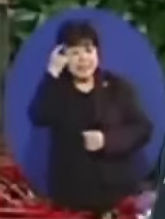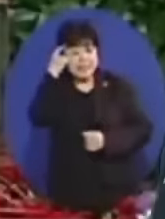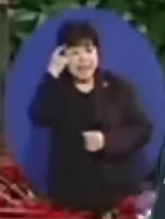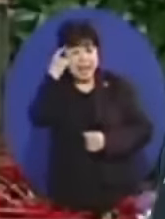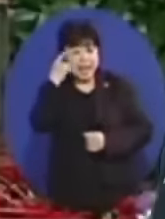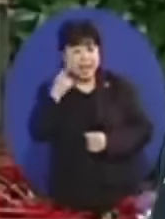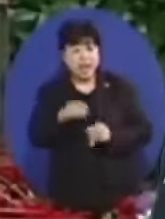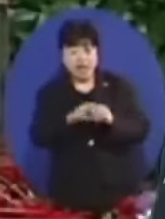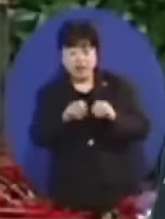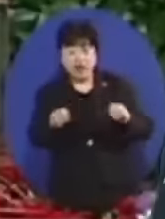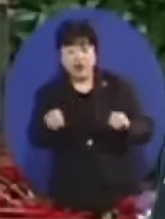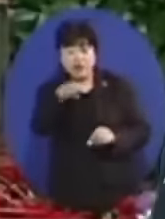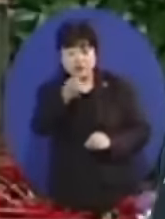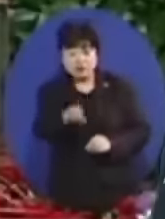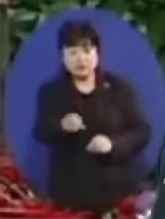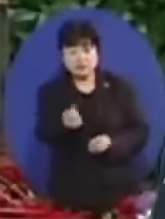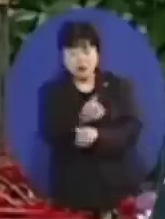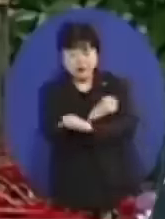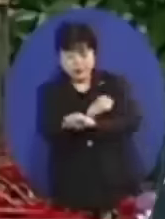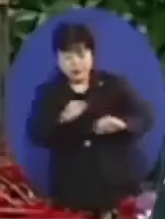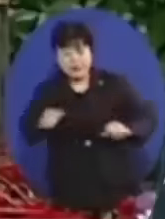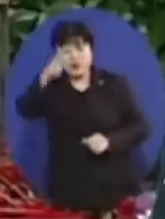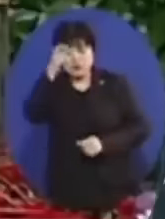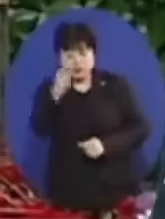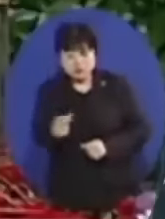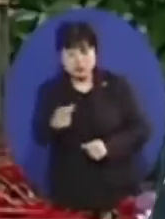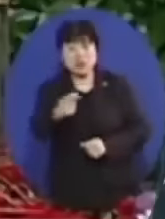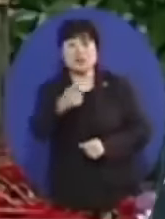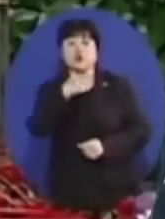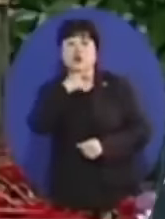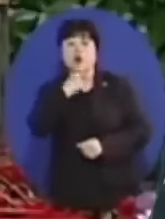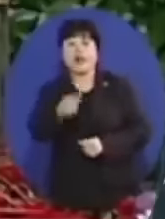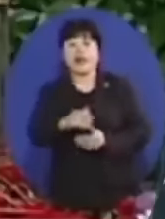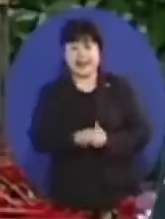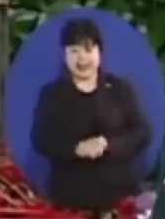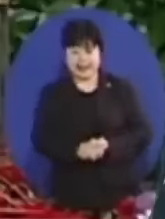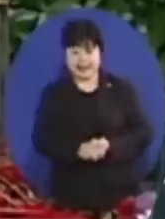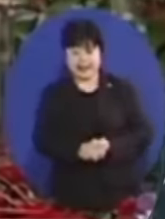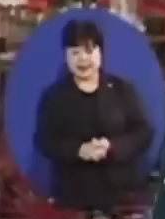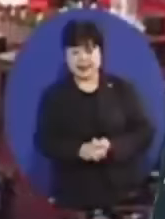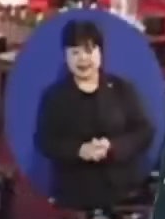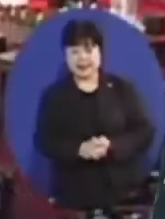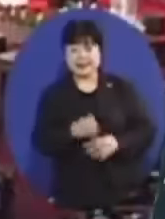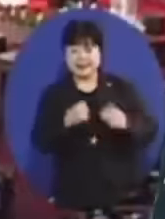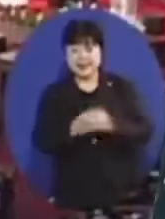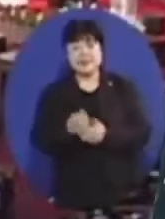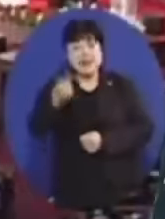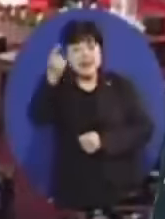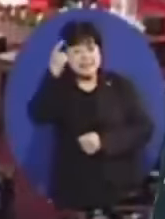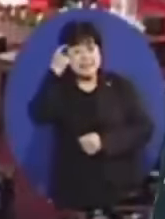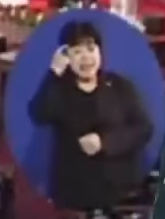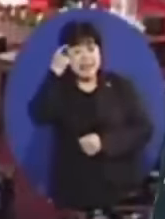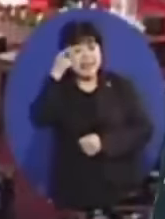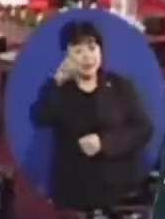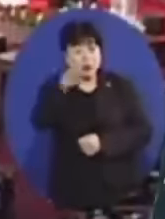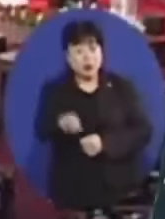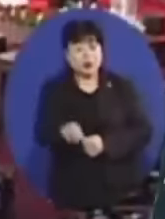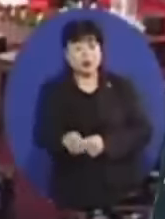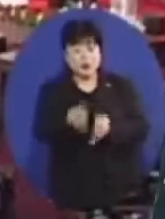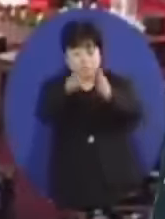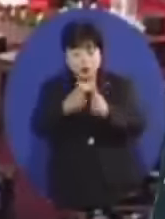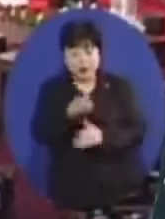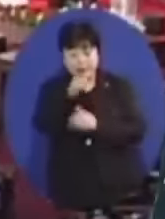틀을 넓히고 튼튼히 하기를 원하시는 것입니다. 그래서 그 생각의 터전을 통해서